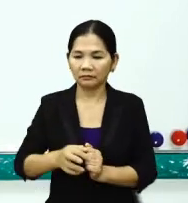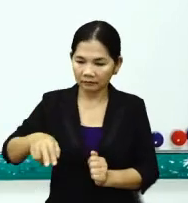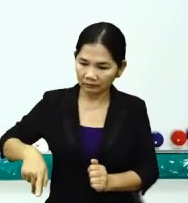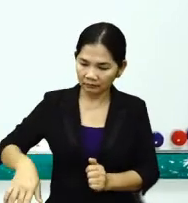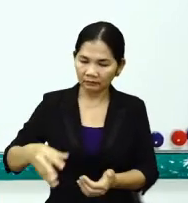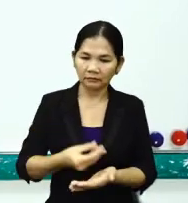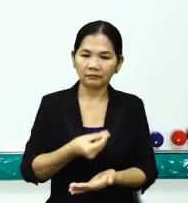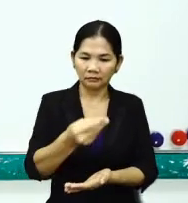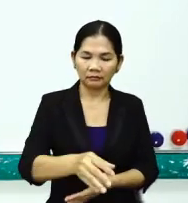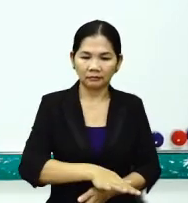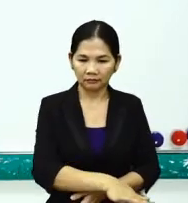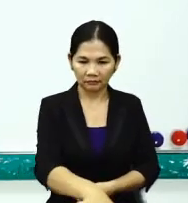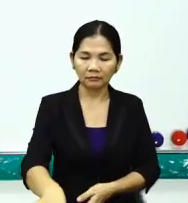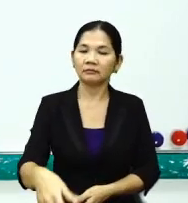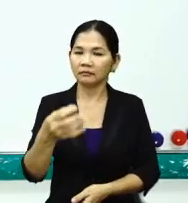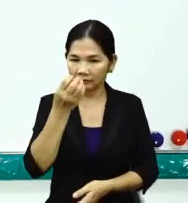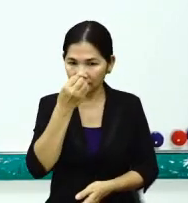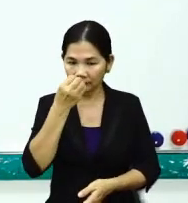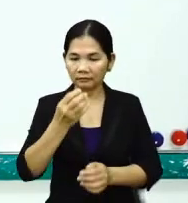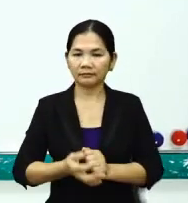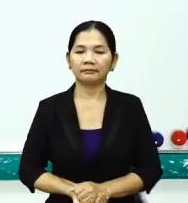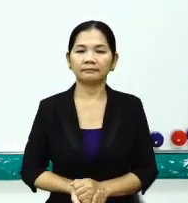Đá tinh mà hộp.